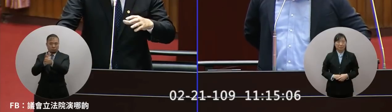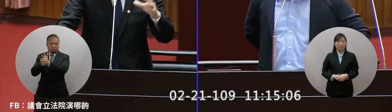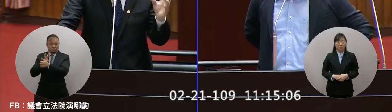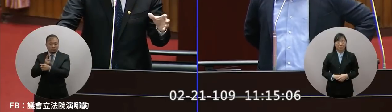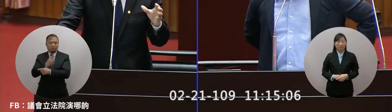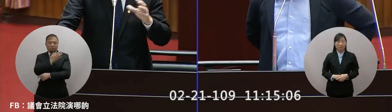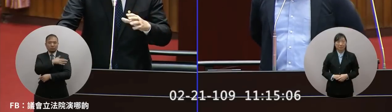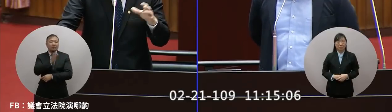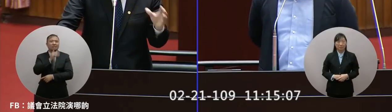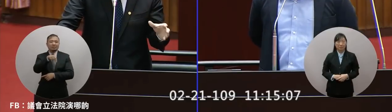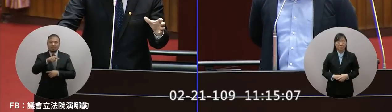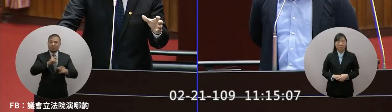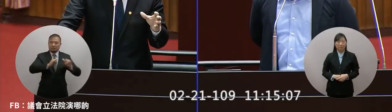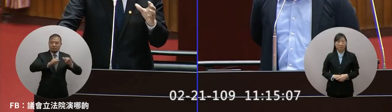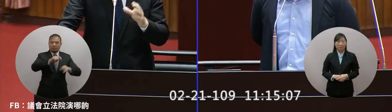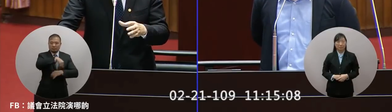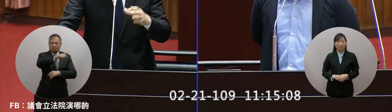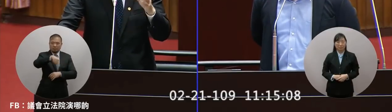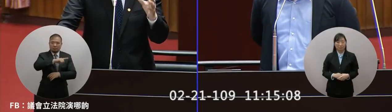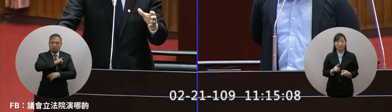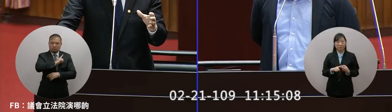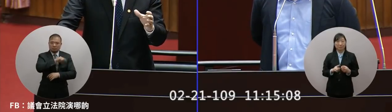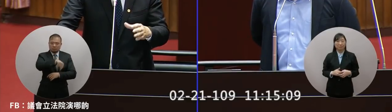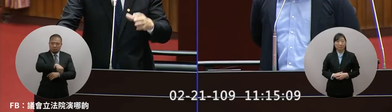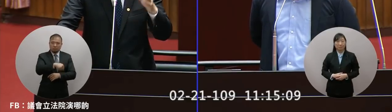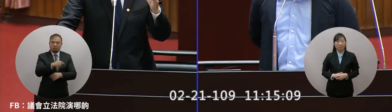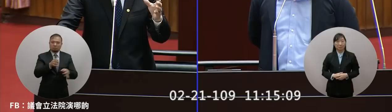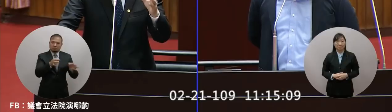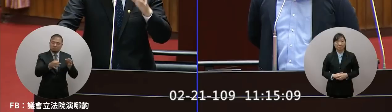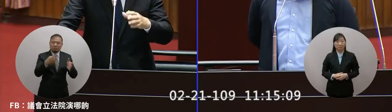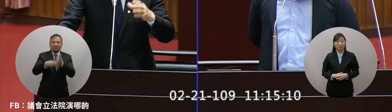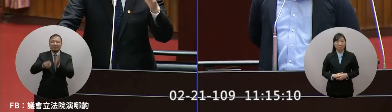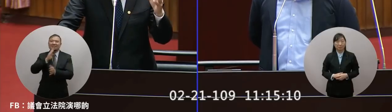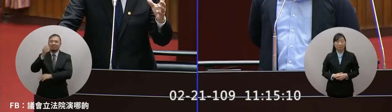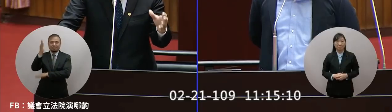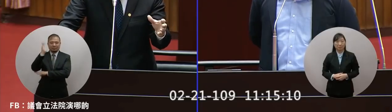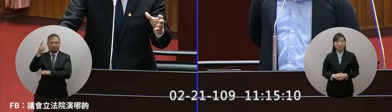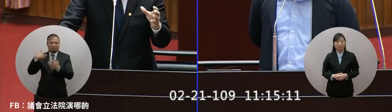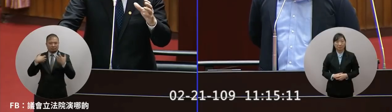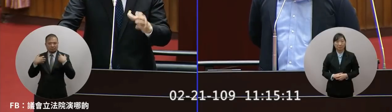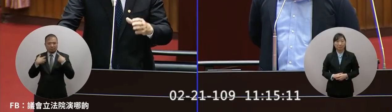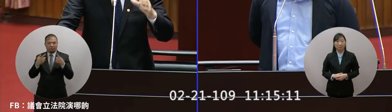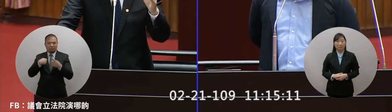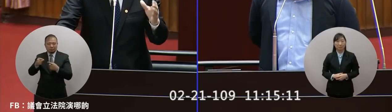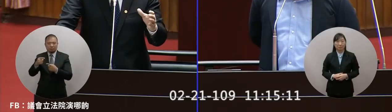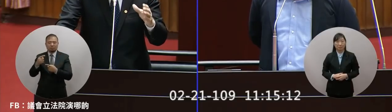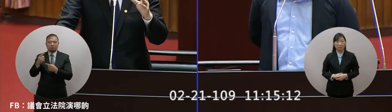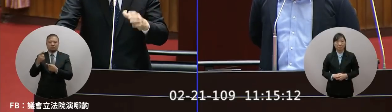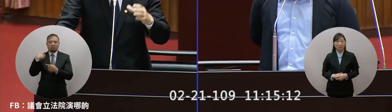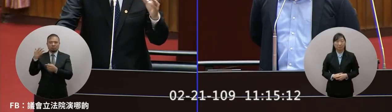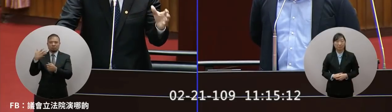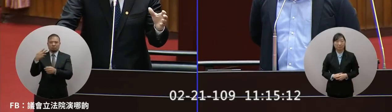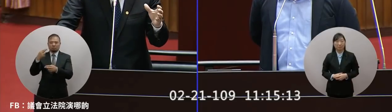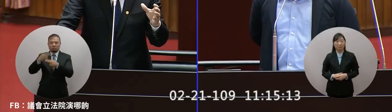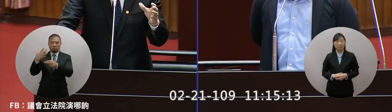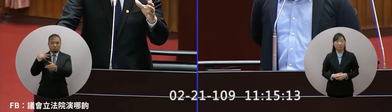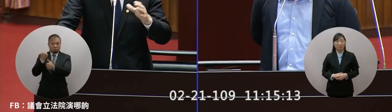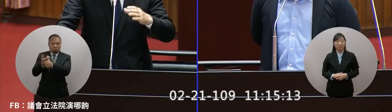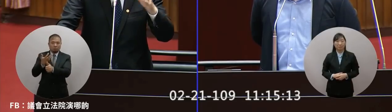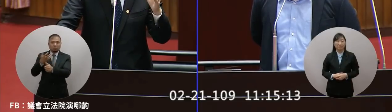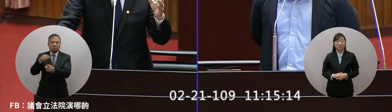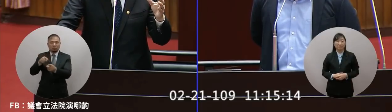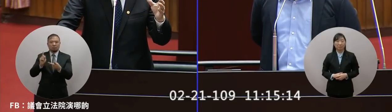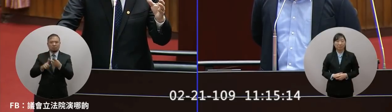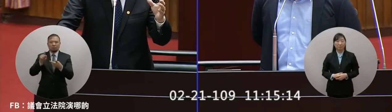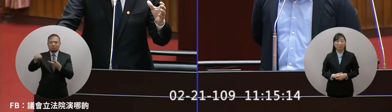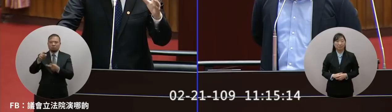不管是民营或公营的范围之内，所以我们已经对于他们做一个征收性的部分，还有在做相关的融资